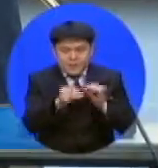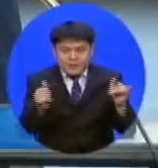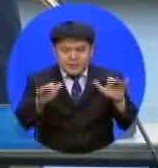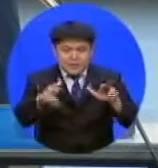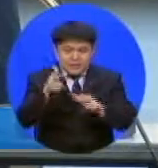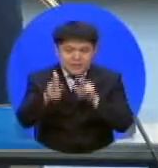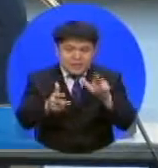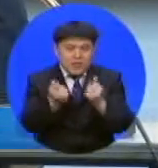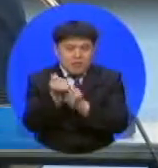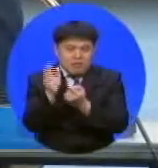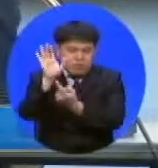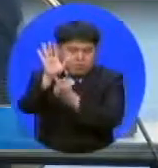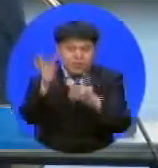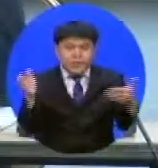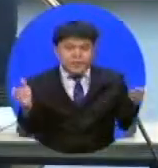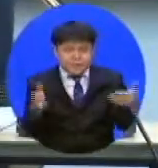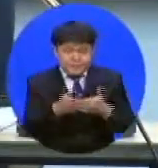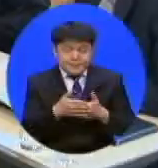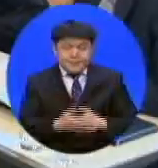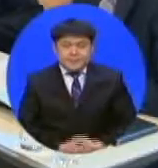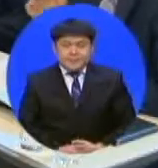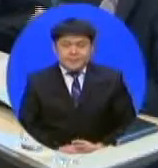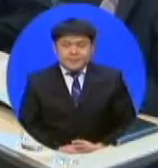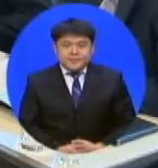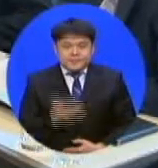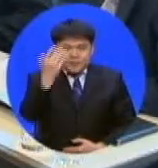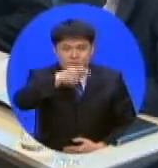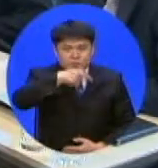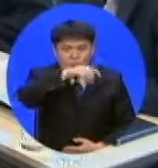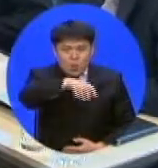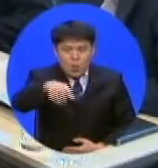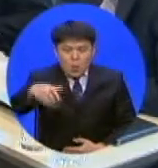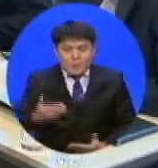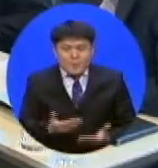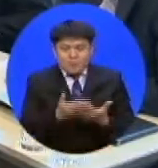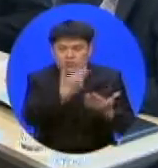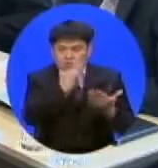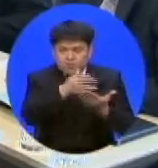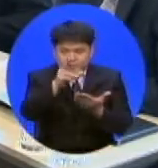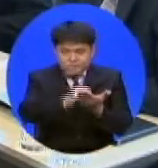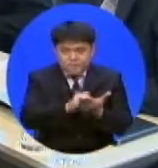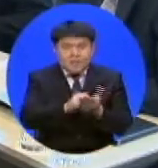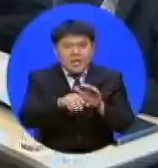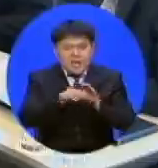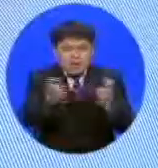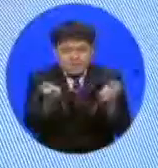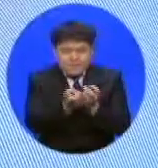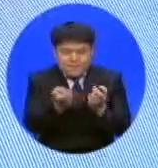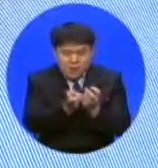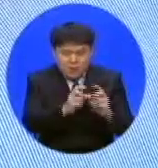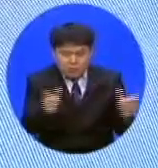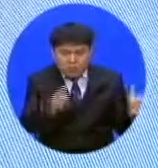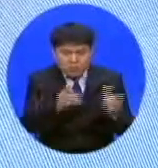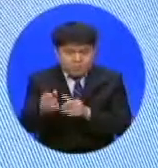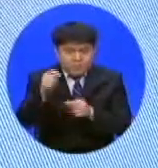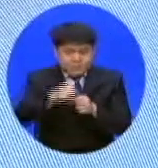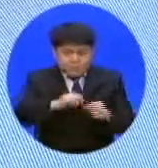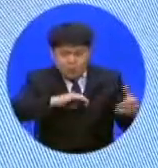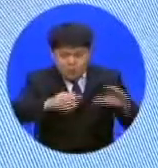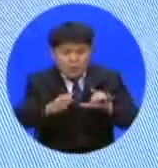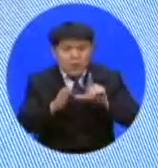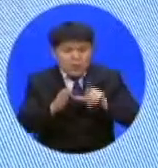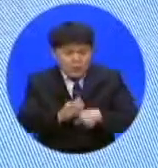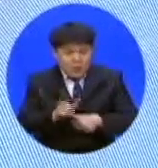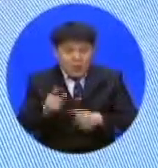사업 설명으로 진행되었습니다. 여수 지역 발전의 핵심 과제에 대한 해법과 그 방안을 마련하기 위해 열린